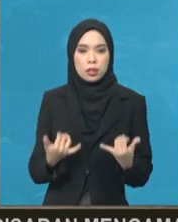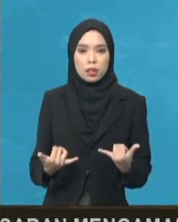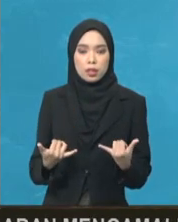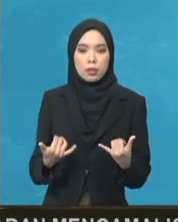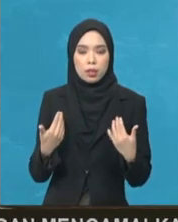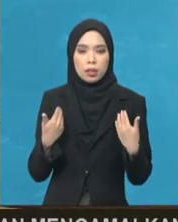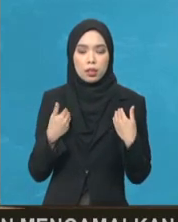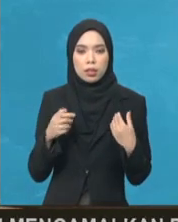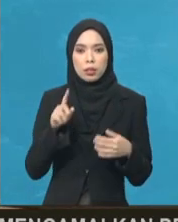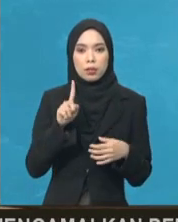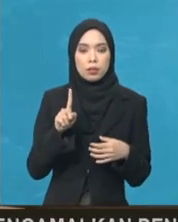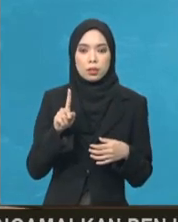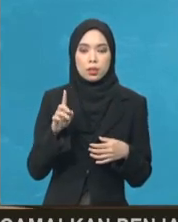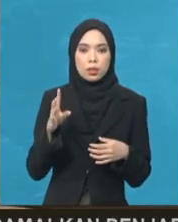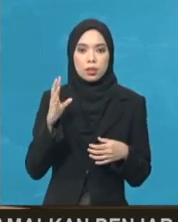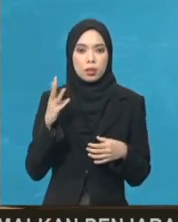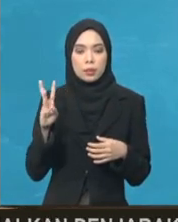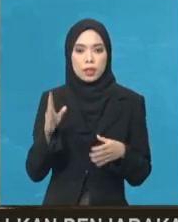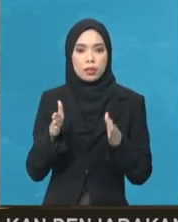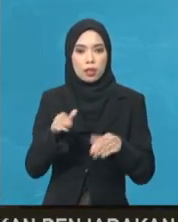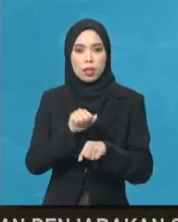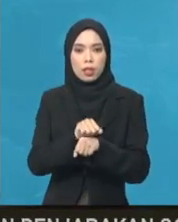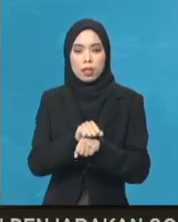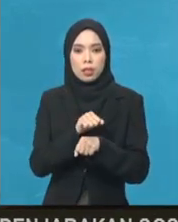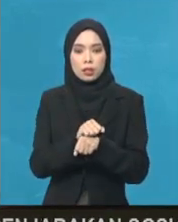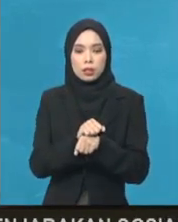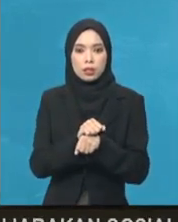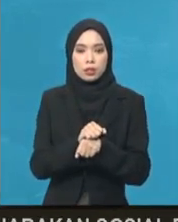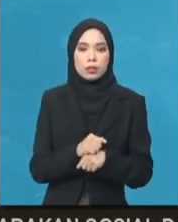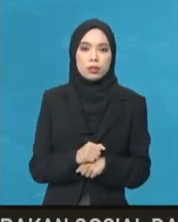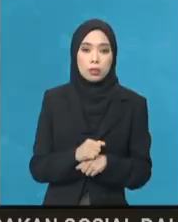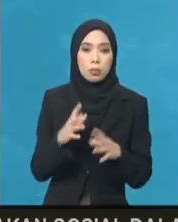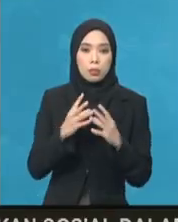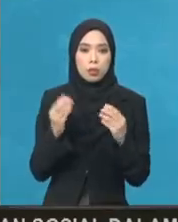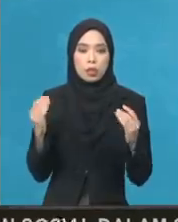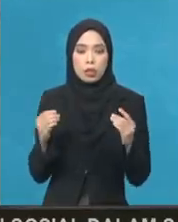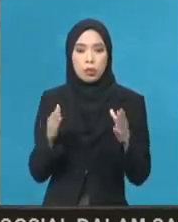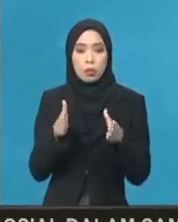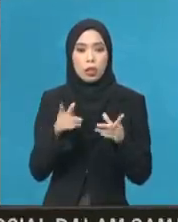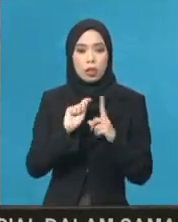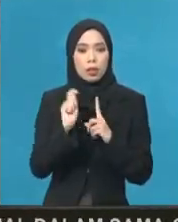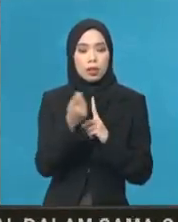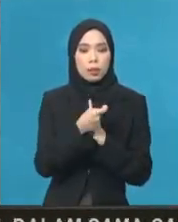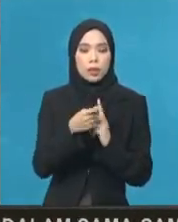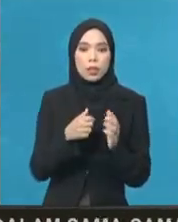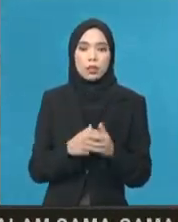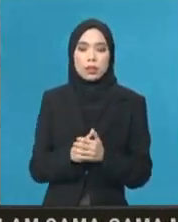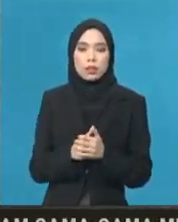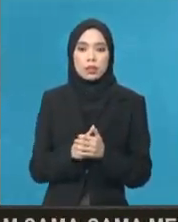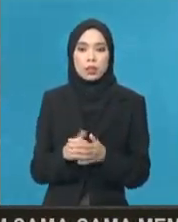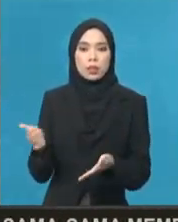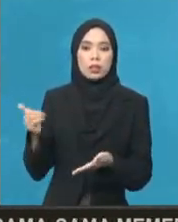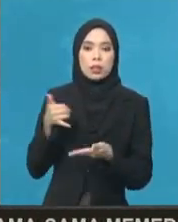s116 tenaga kerja dengan 75 peratus adalah tenaga tempatan juga hadir Datuk Sri Paduka